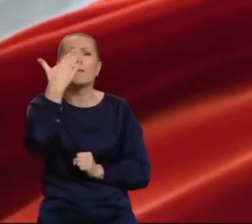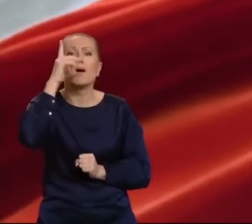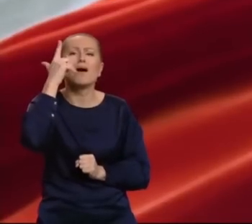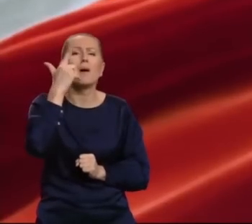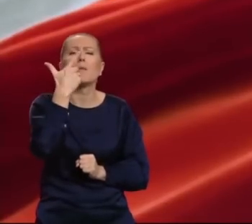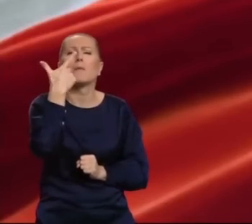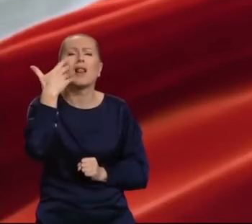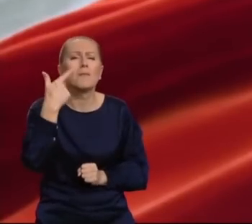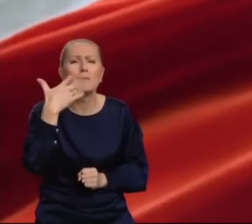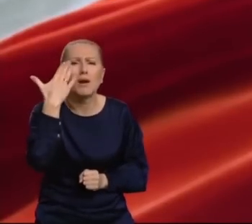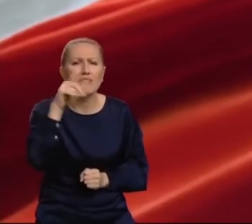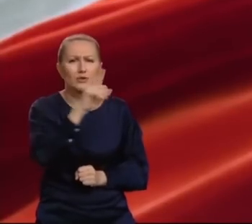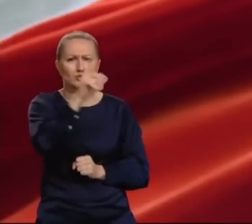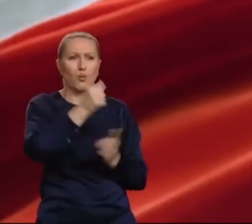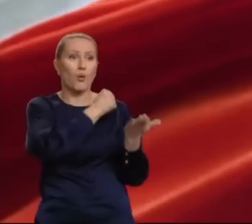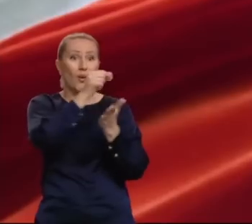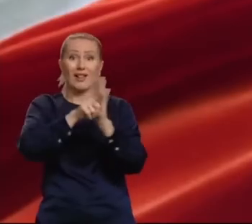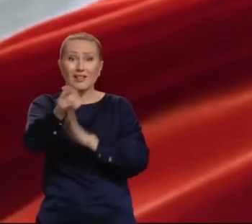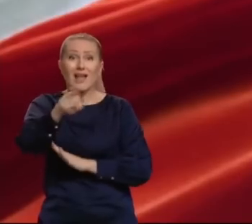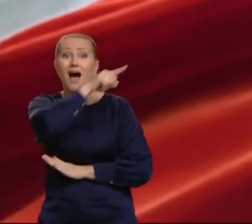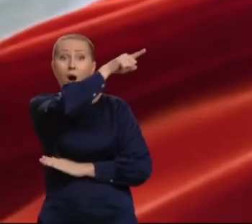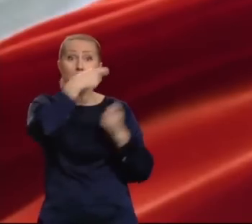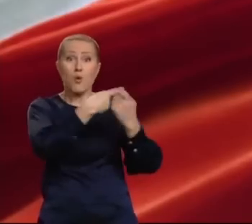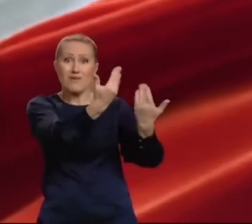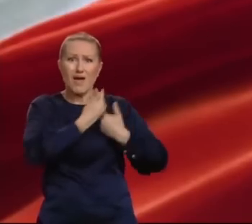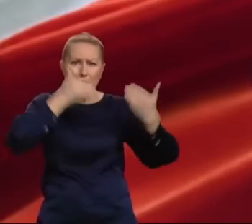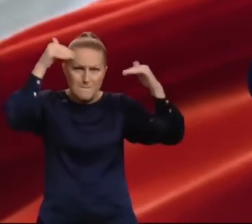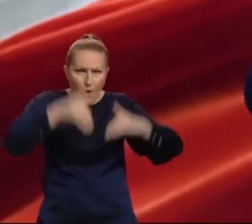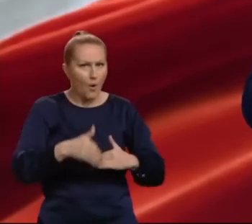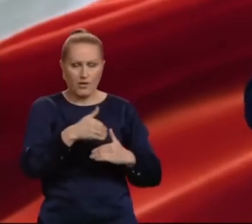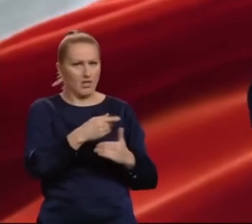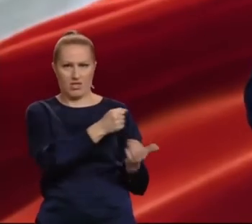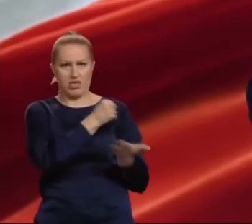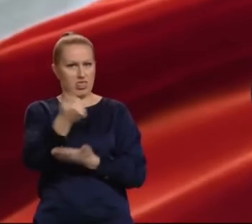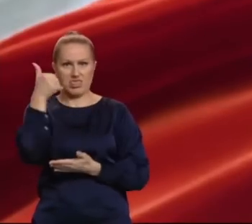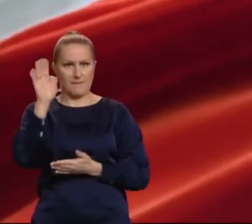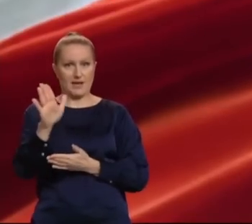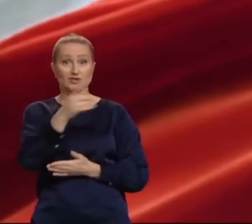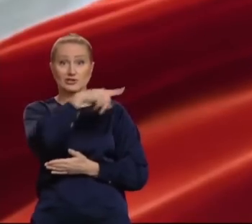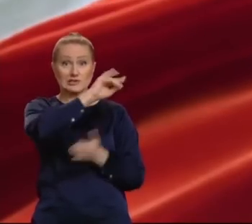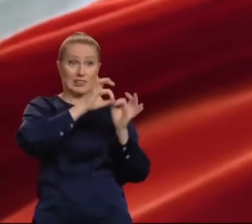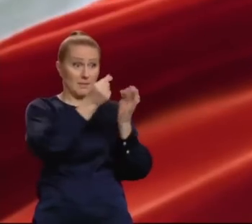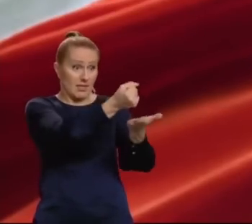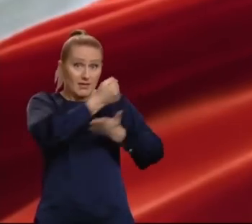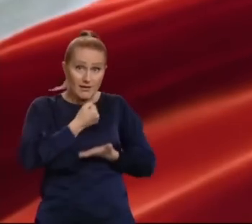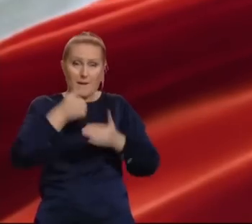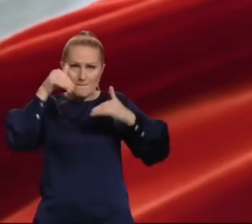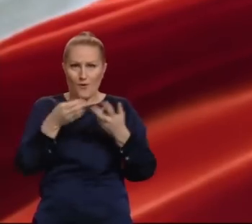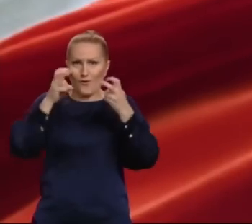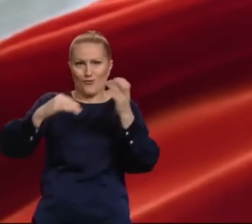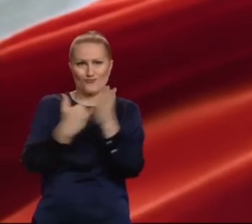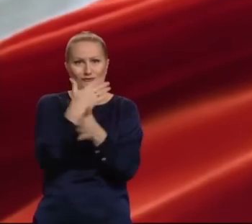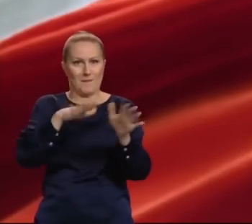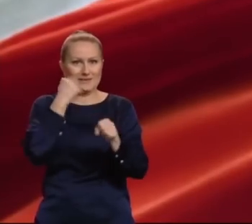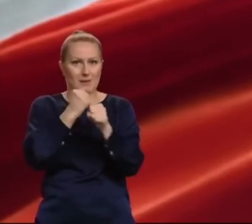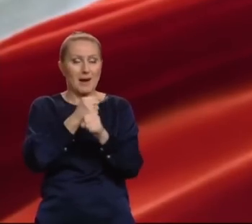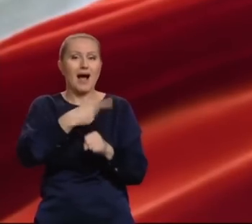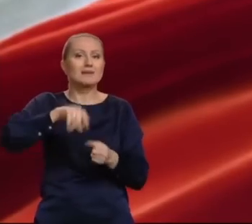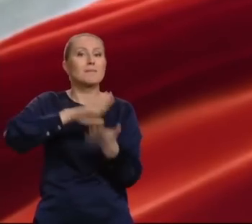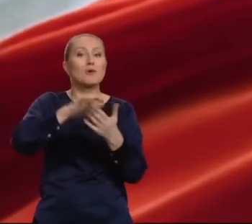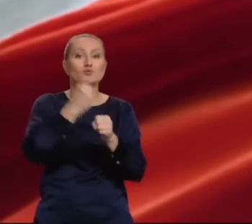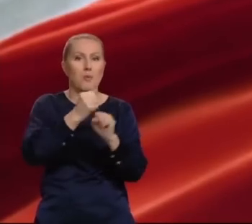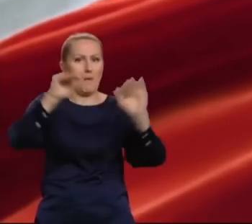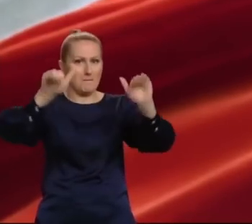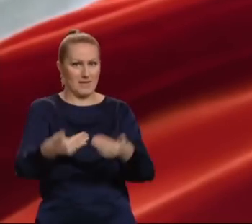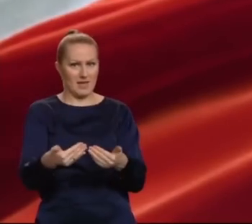złotych, które czekają na nas w Brukseli. Te pieniądze pomogłyby stworzyć dzisiaj nowe miejsca pracy w Polsce, zmniejszyć bezrobocie.